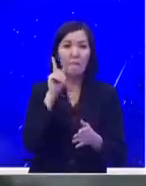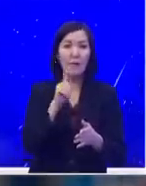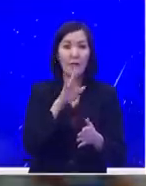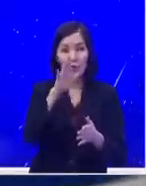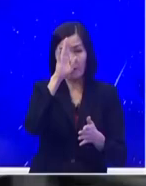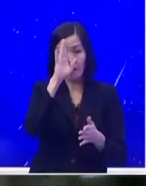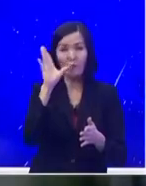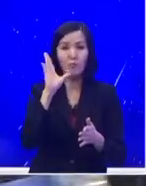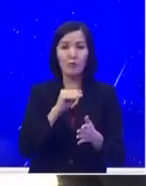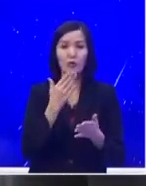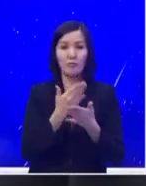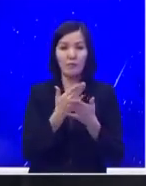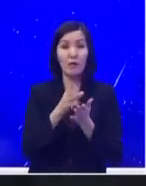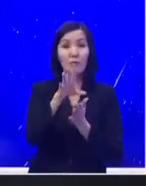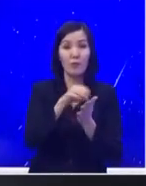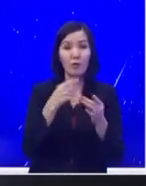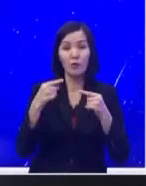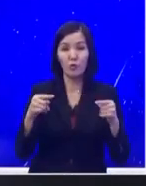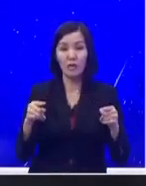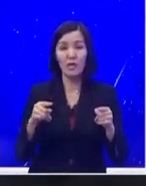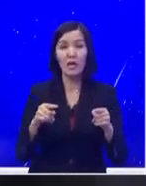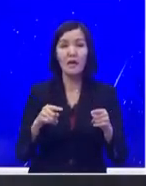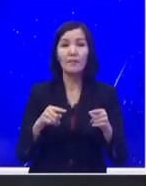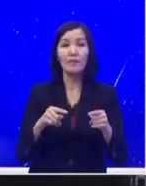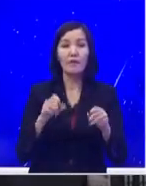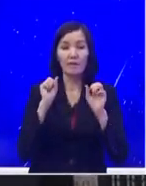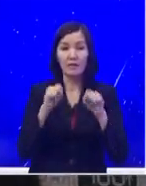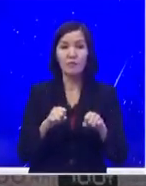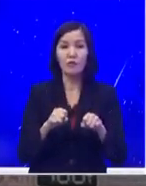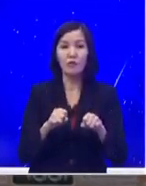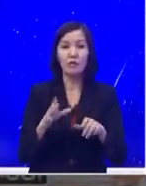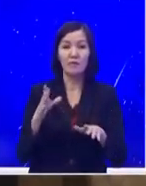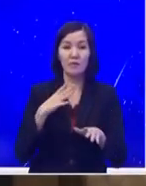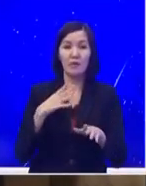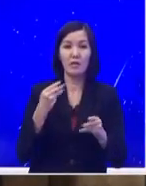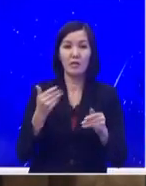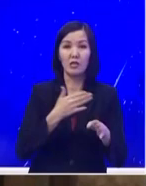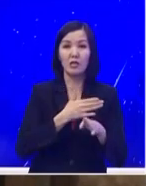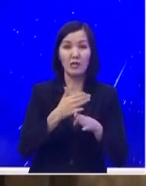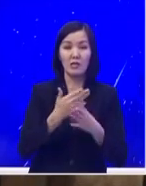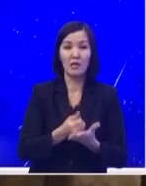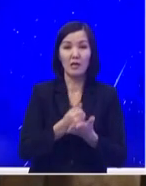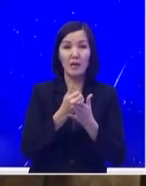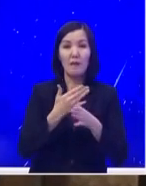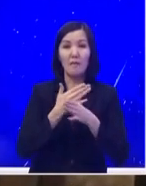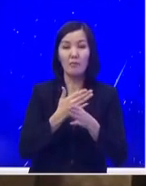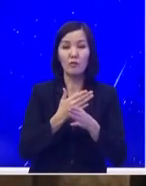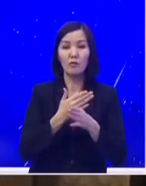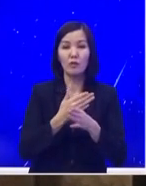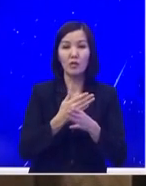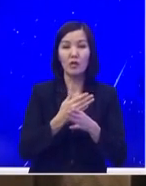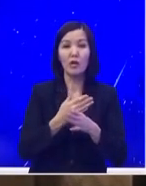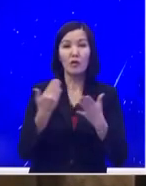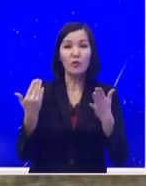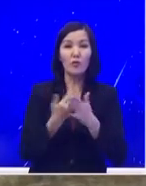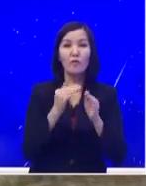надеется, что его примеру последуют и другие. И, возможно, найдется в регионе меценат, который финансово поддержит и поможет вывести идею на